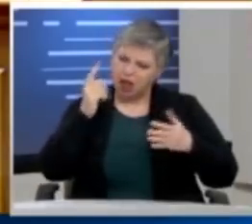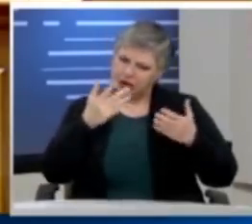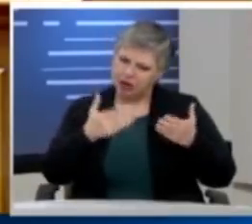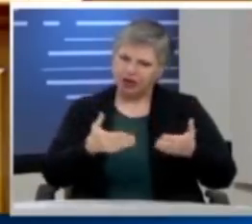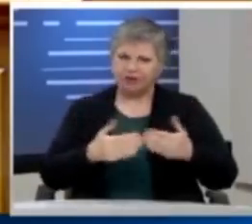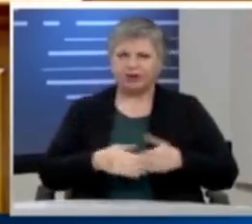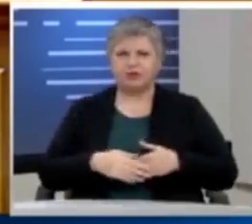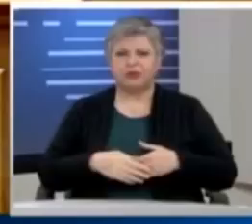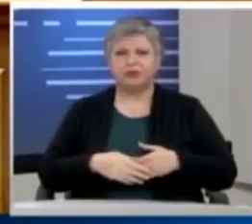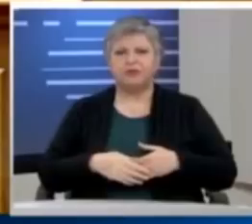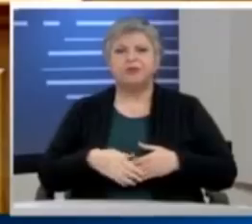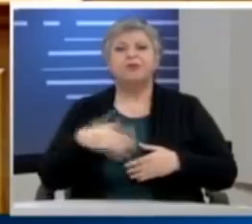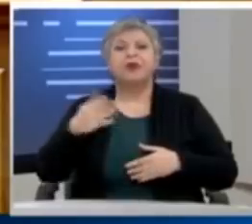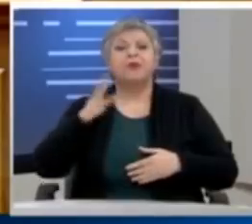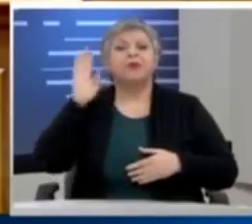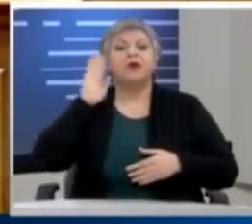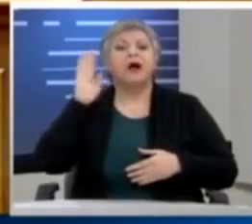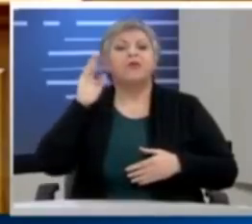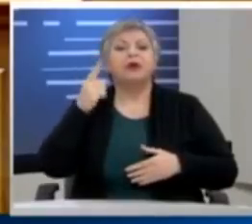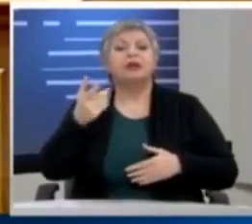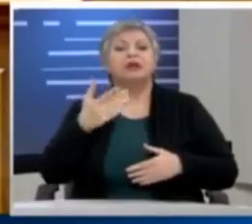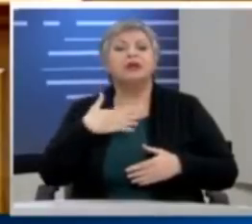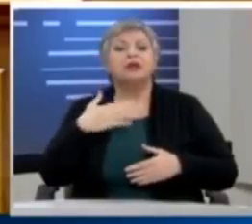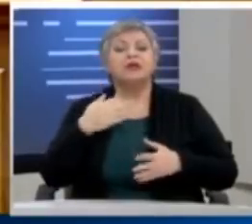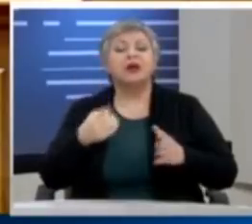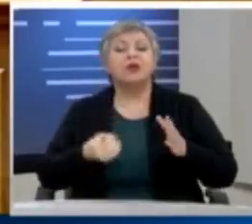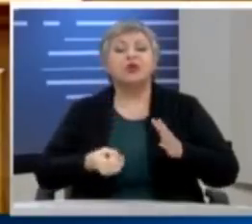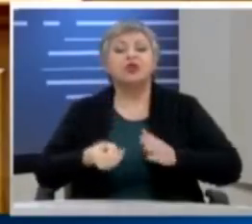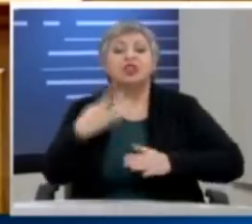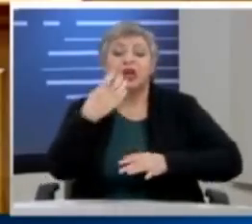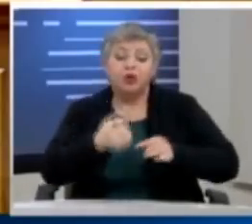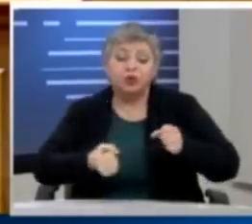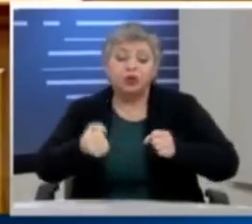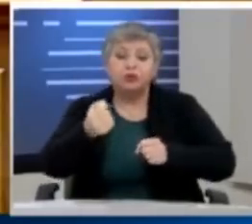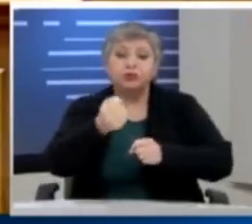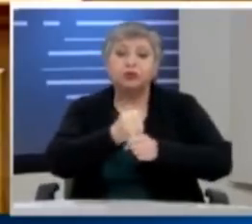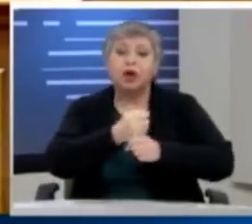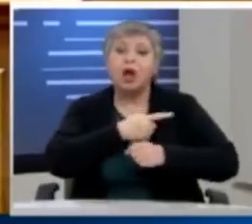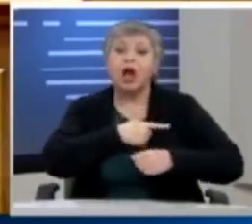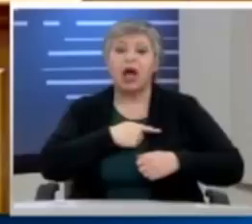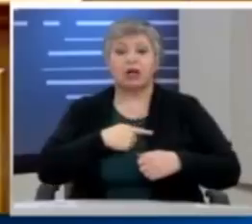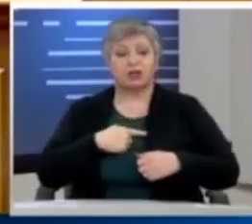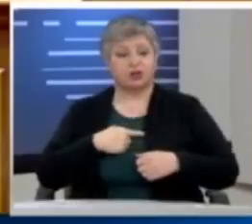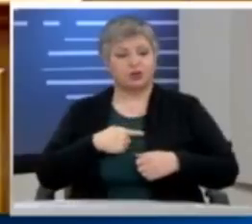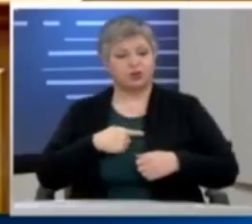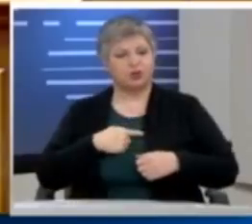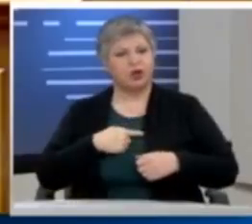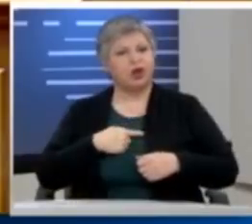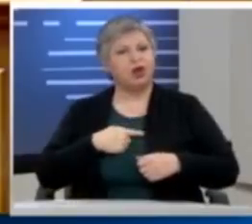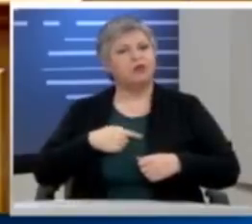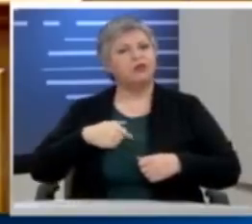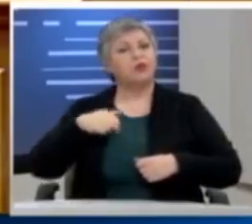ηγετών θέλει στην Ελλάδα το State Department, γράφει στην έκθεσή του. Φιλικά προσκύμενα προς τις